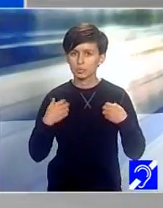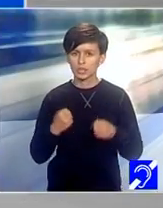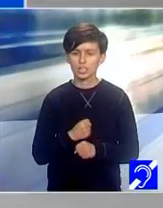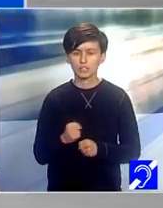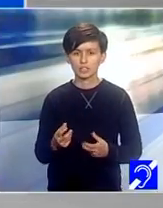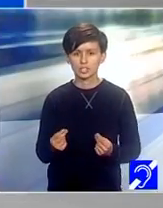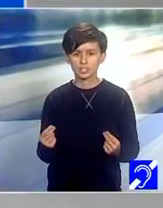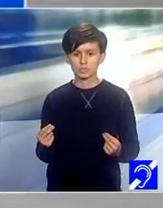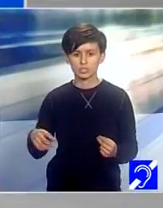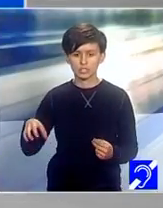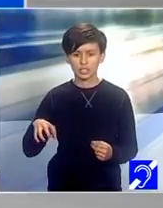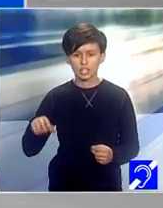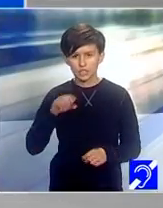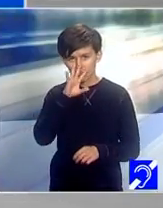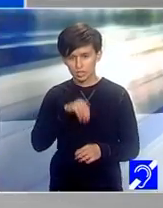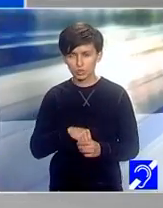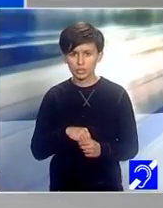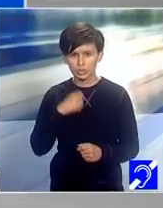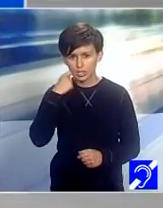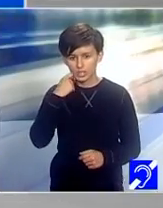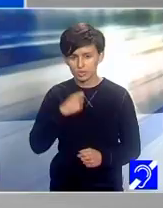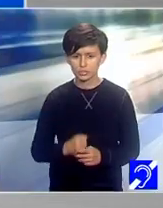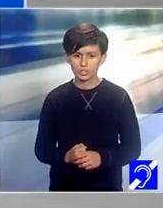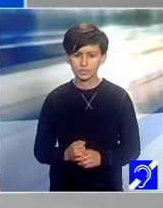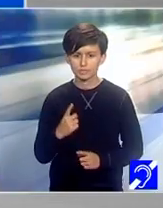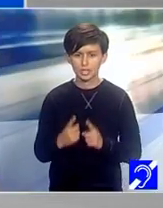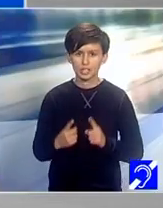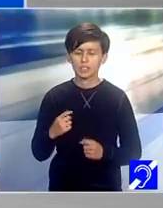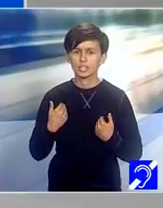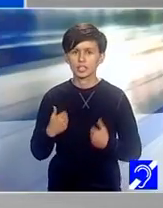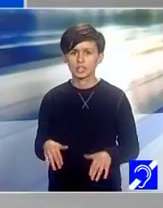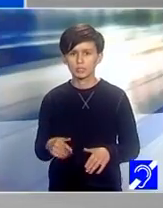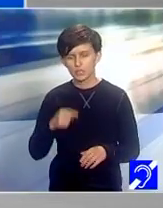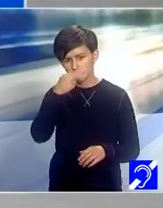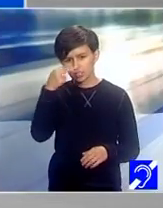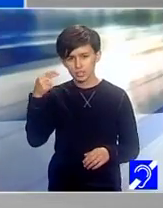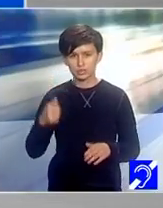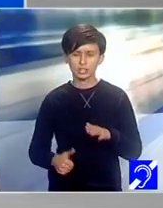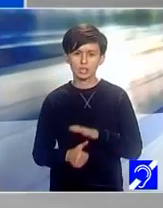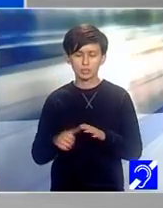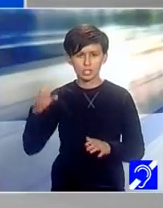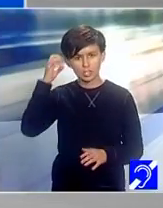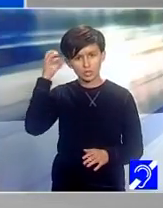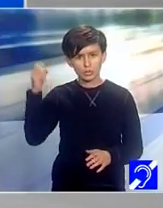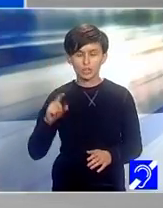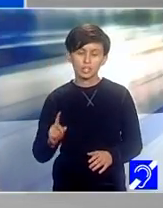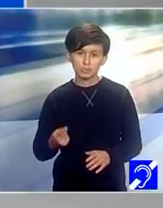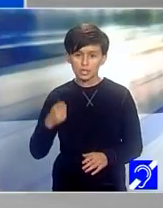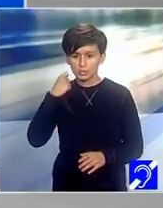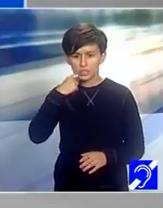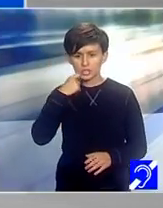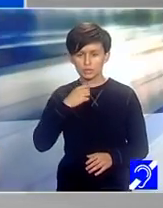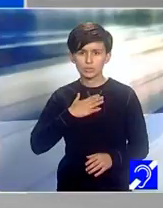mulți locuitori a Clujului. E bine, dacă am pierdut titlul de capitală culturală, poate municipiul Cluj-Napoca